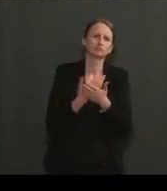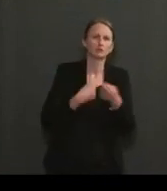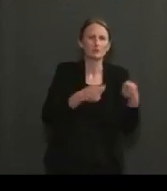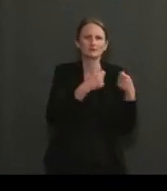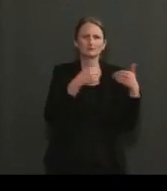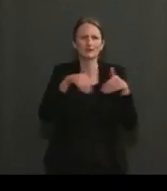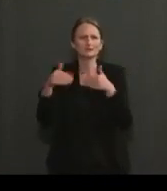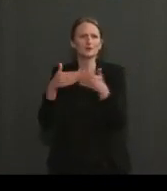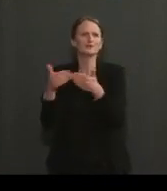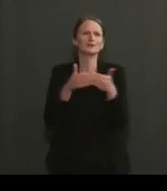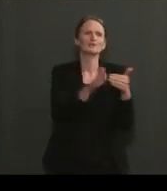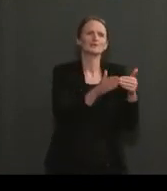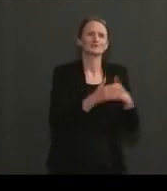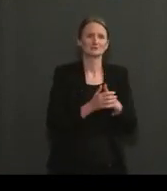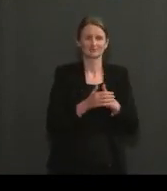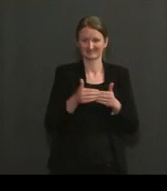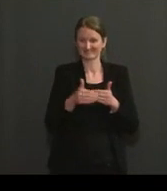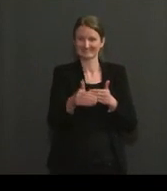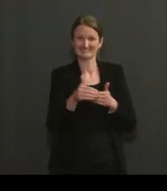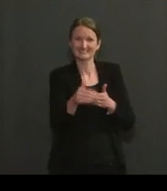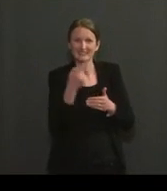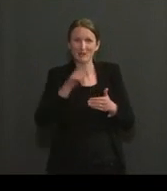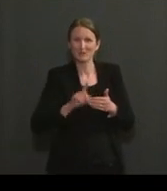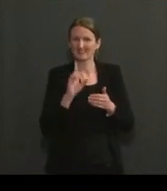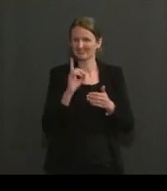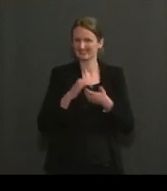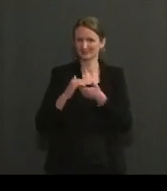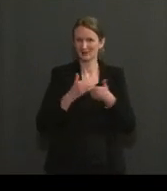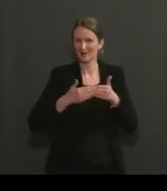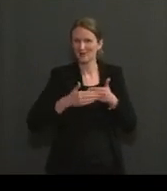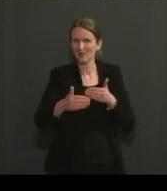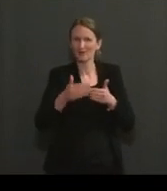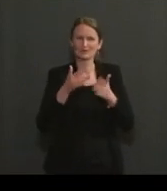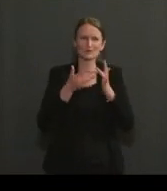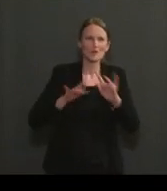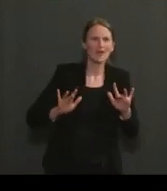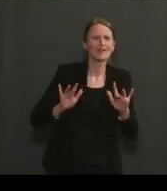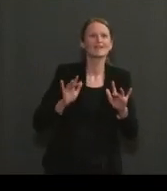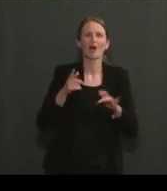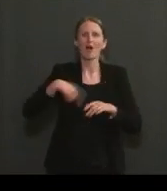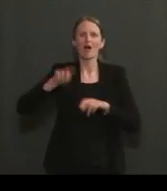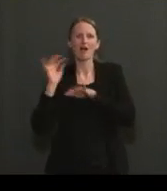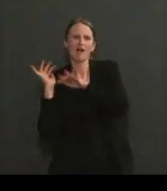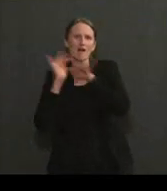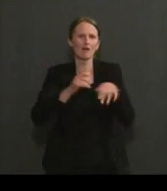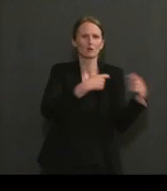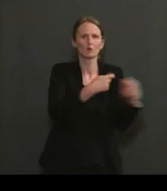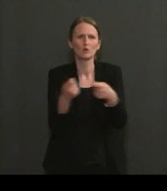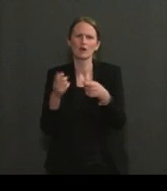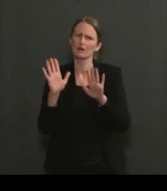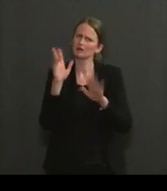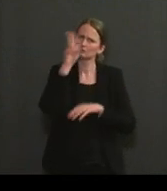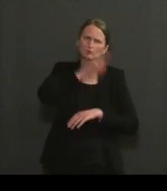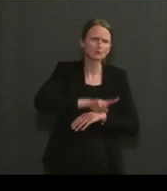dans nos rues commerçantes et il faut qu'en cette période, nous évitions les situations à risque. Il s'agit ici d'une responsabilité collective.